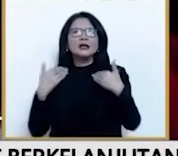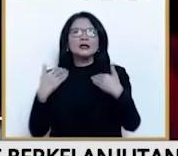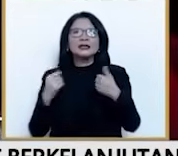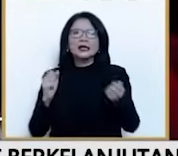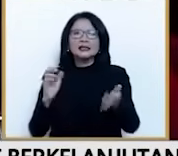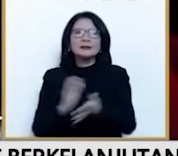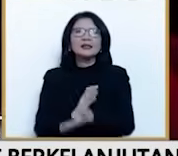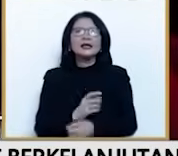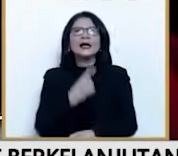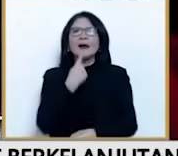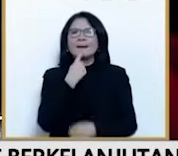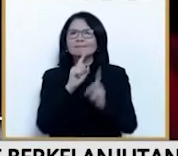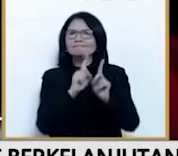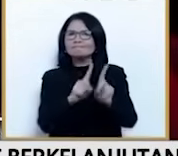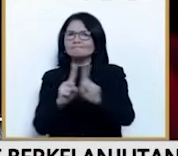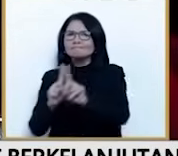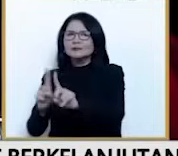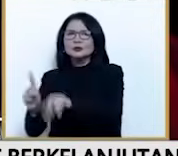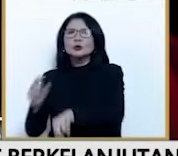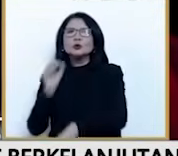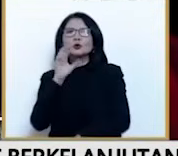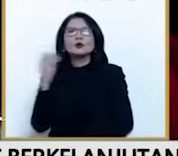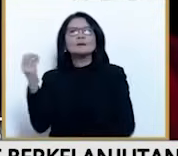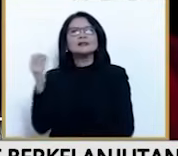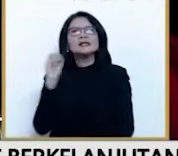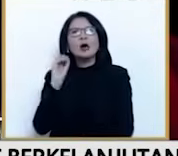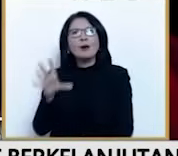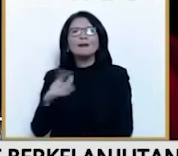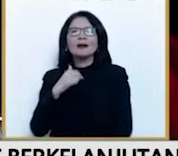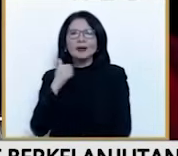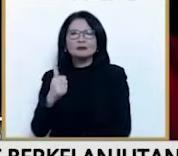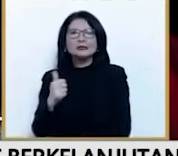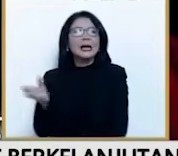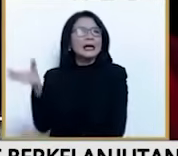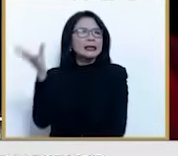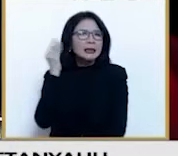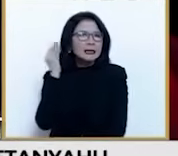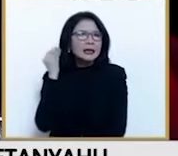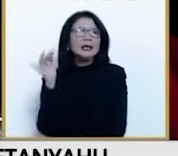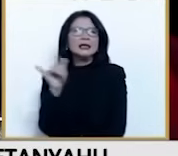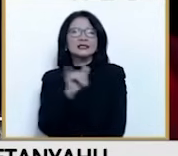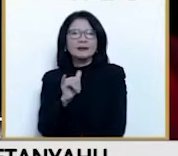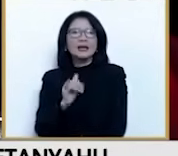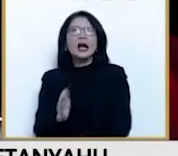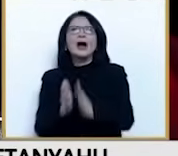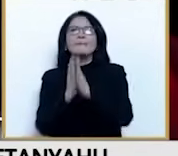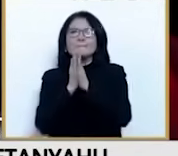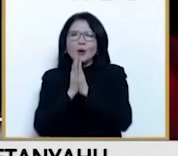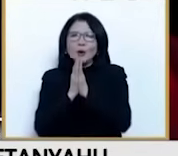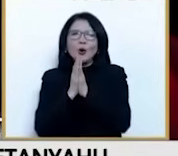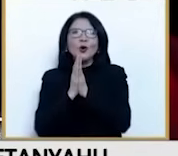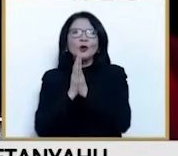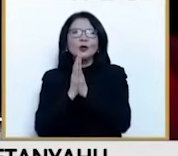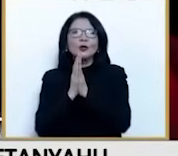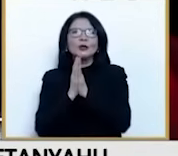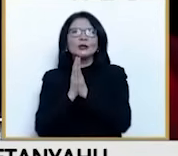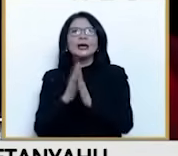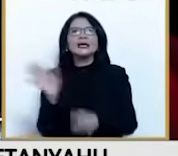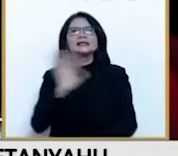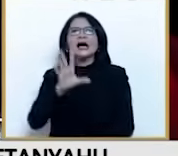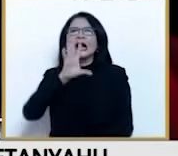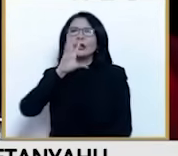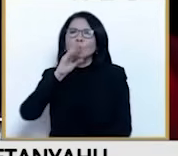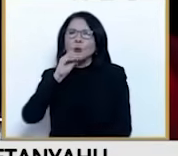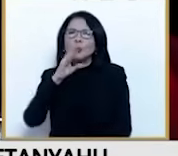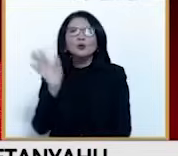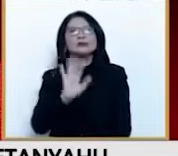kesempatan kepada masing-masing pasangan calon untuk memberikan jawaban terbaiknya. Kita dengarkan bersama, jadi mohon kerjasamanya, tolong jangan berbicara